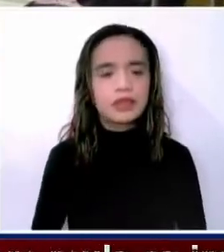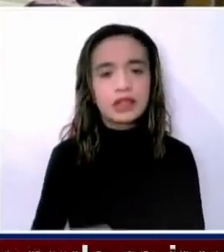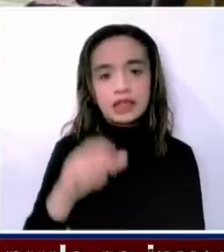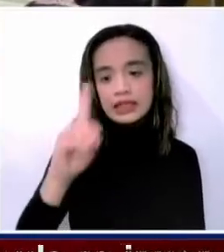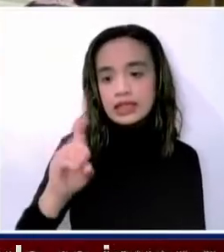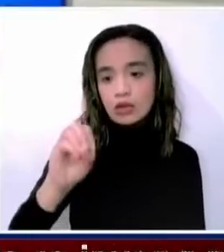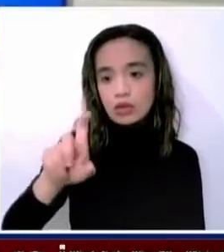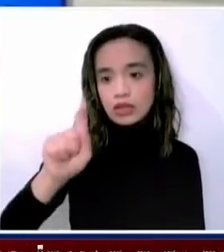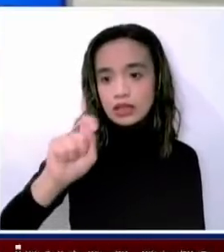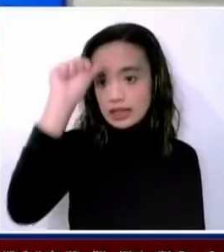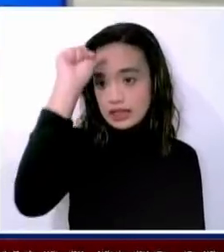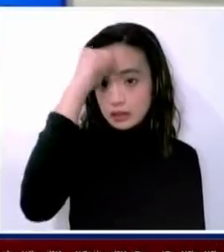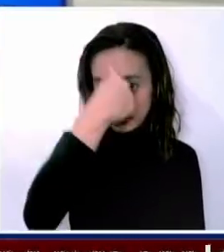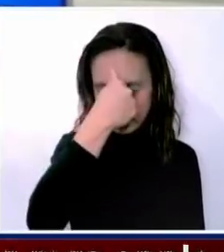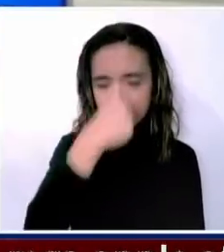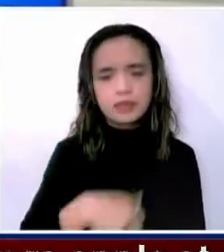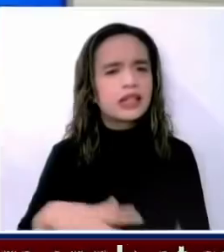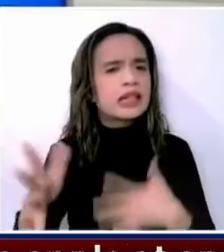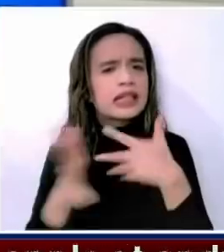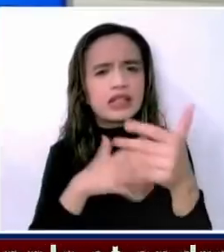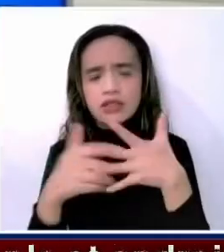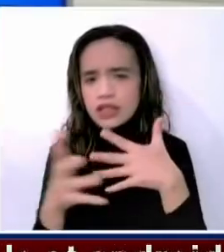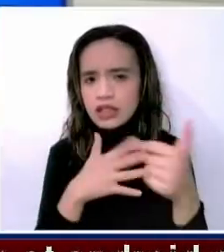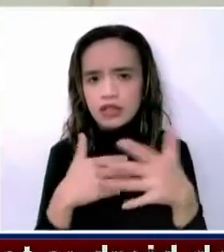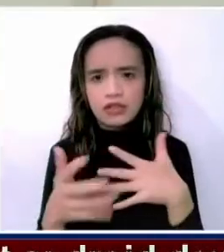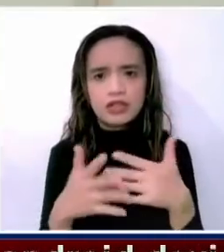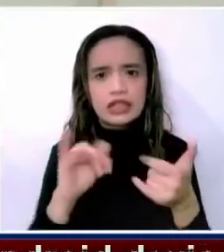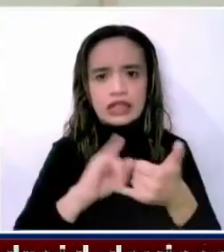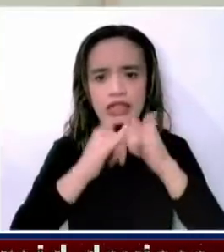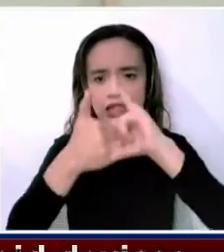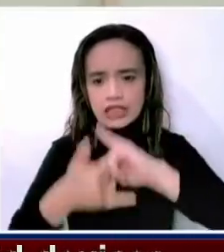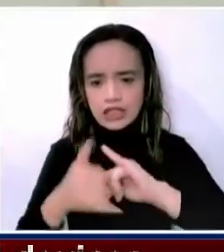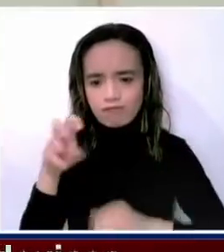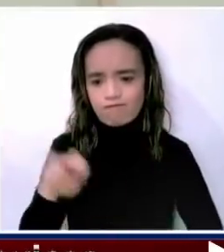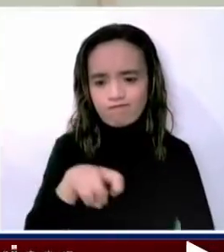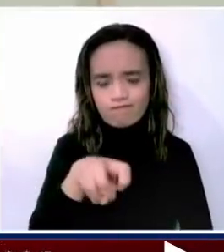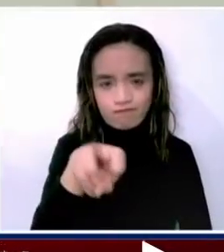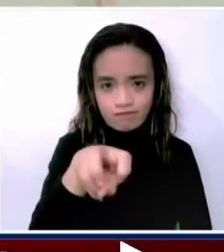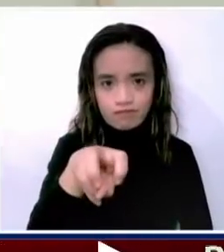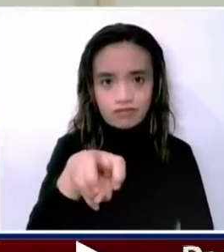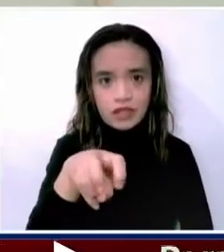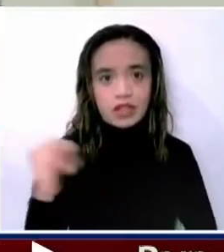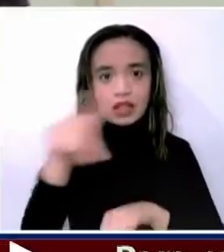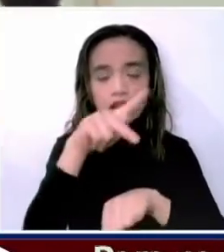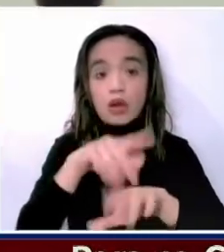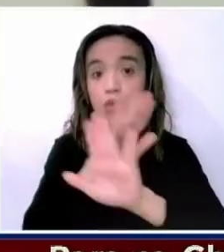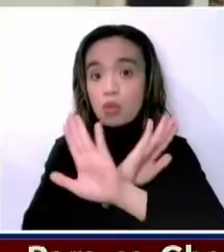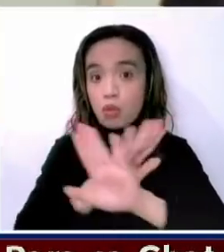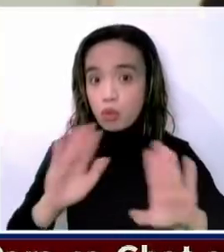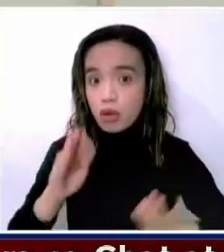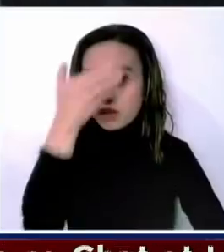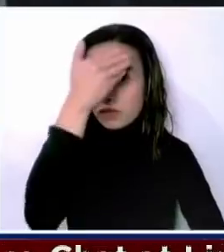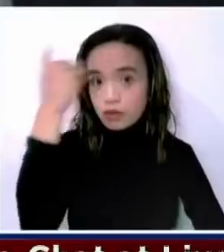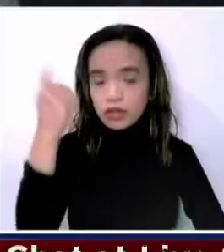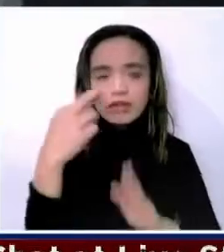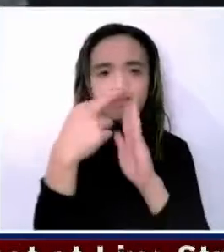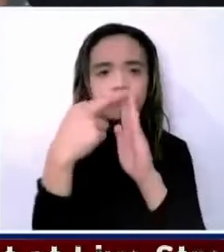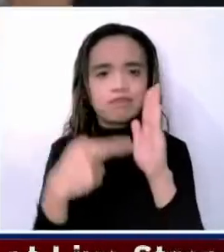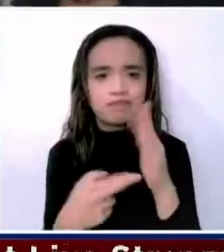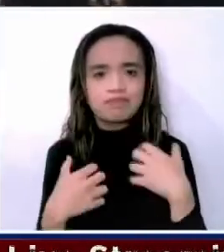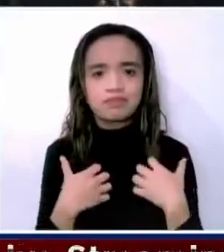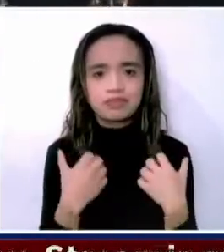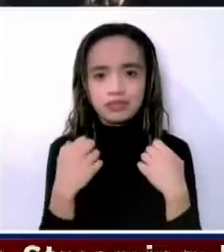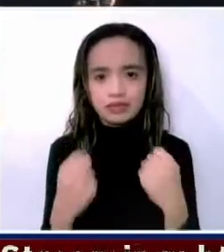tourism stakeholders, kahit na nagluwag ang biyahe sa Pilipinas, huwag kalimutan ang health and safety protocols para